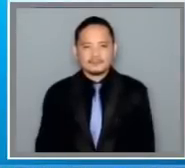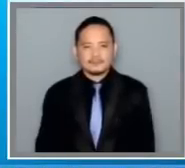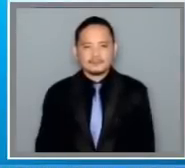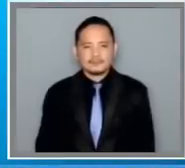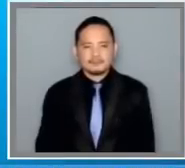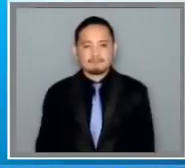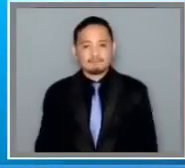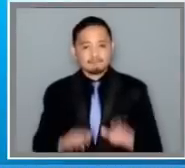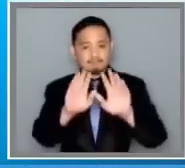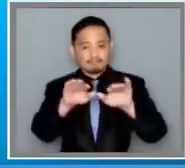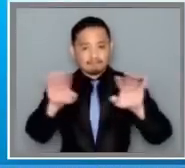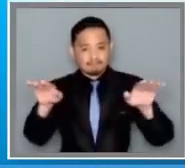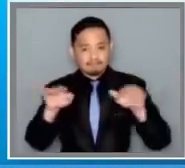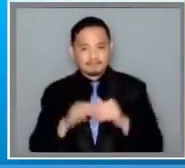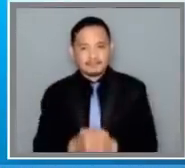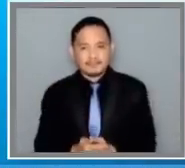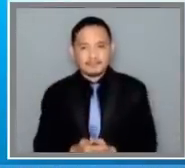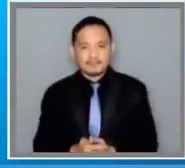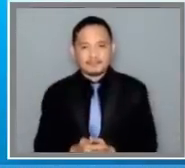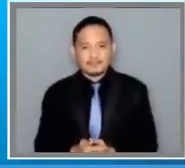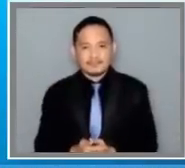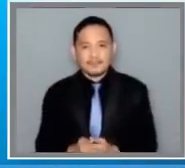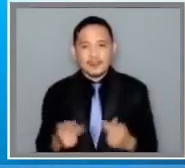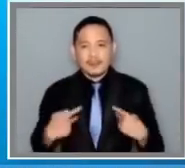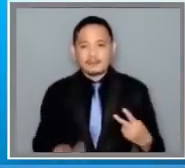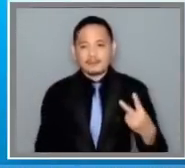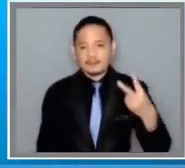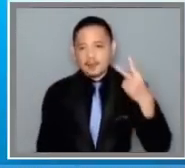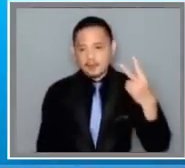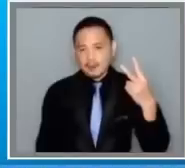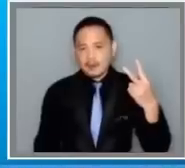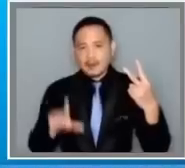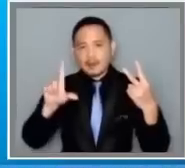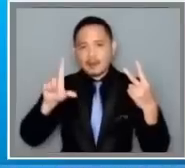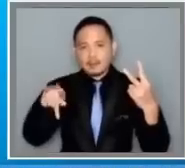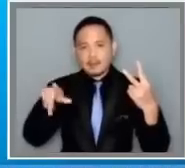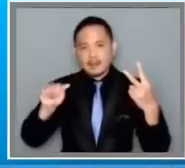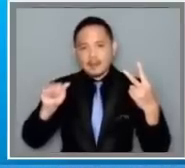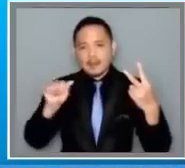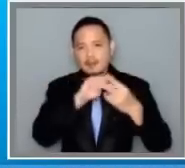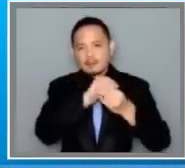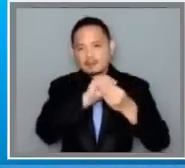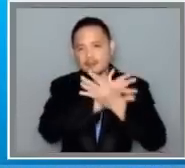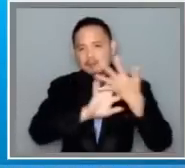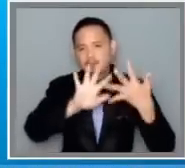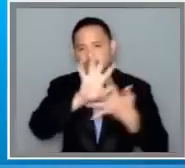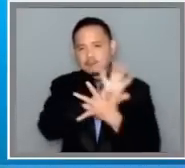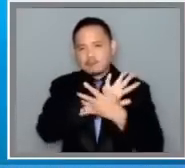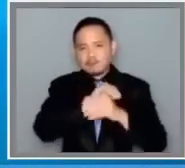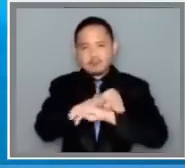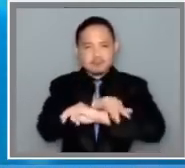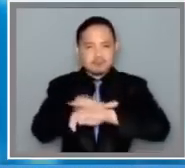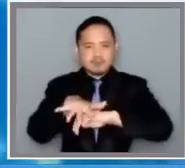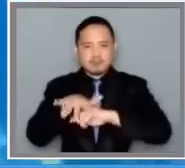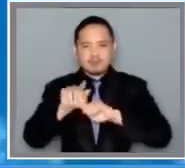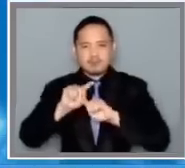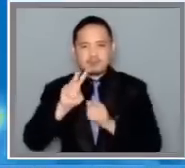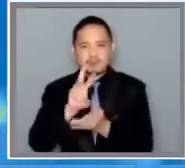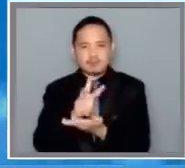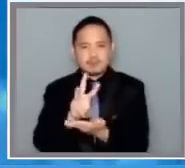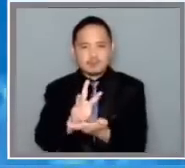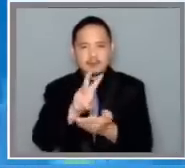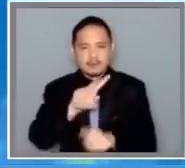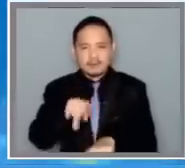mga kabalita, isa sa dalawang binabantayang low pressure area ang nagpapaulan sa ilang bahagi ng bansa ngayong araw. Sabi